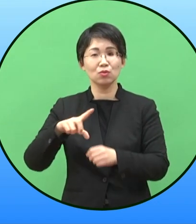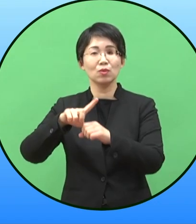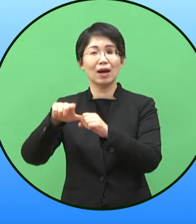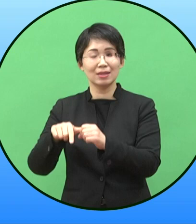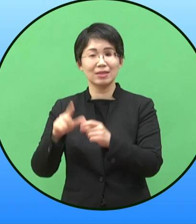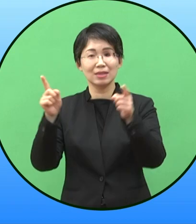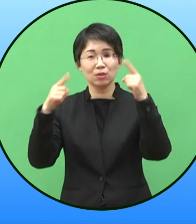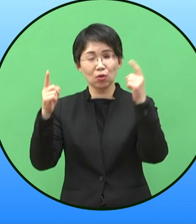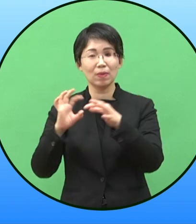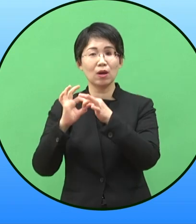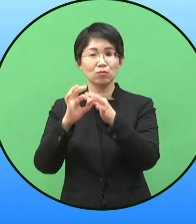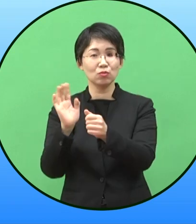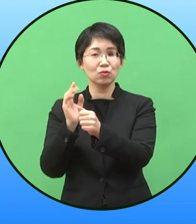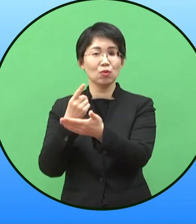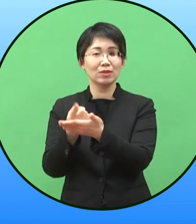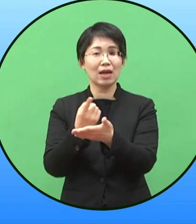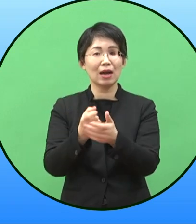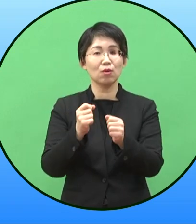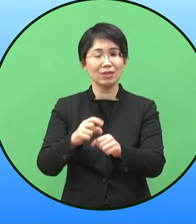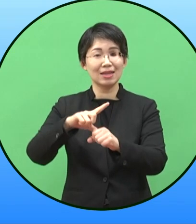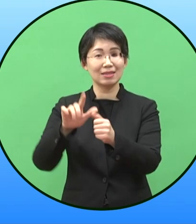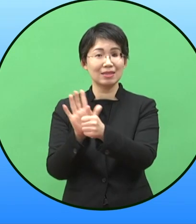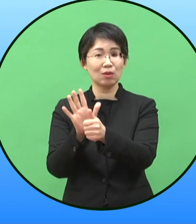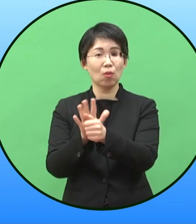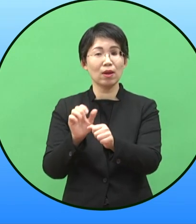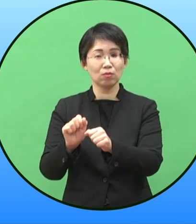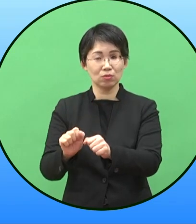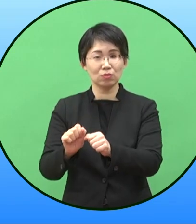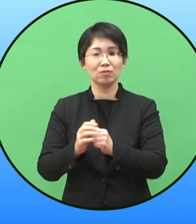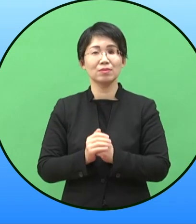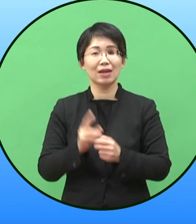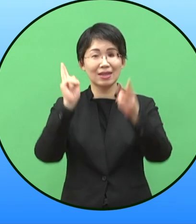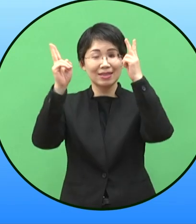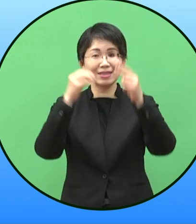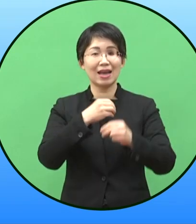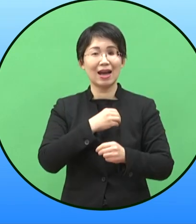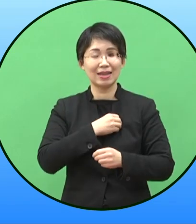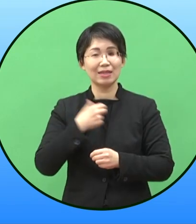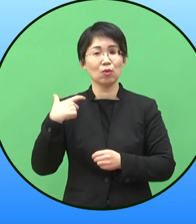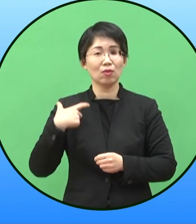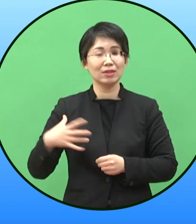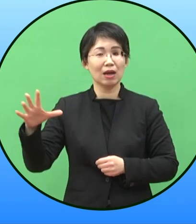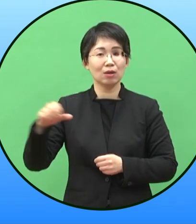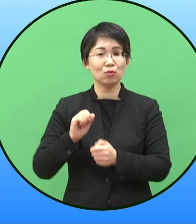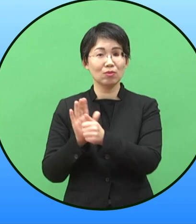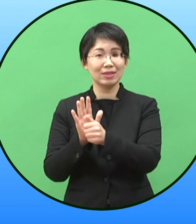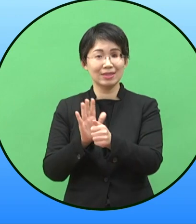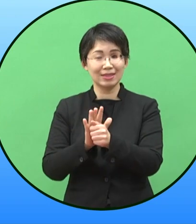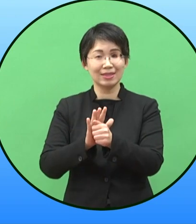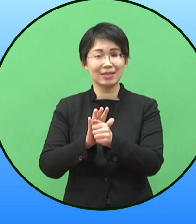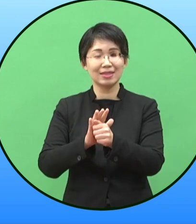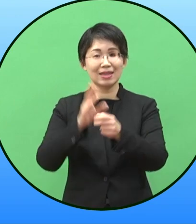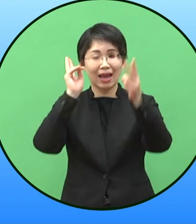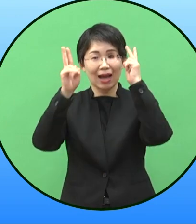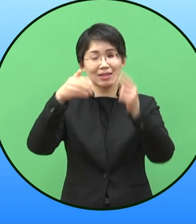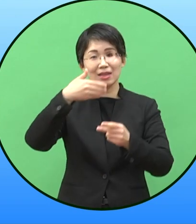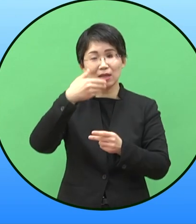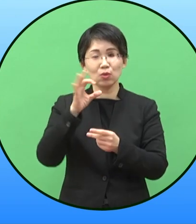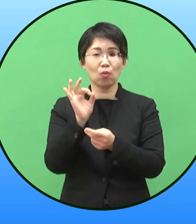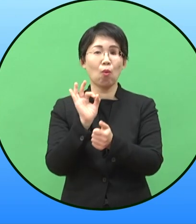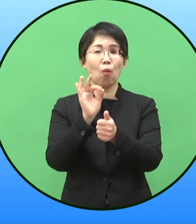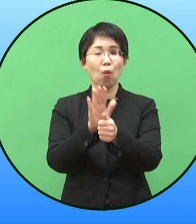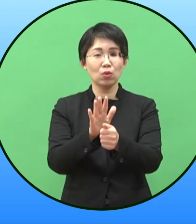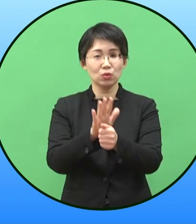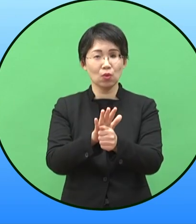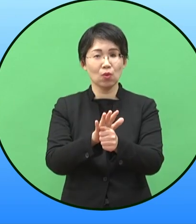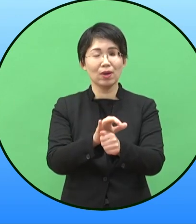続的な参加などによる地域貢献社員の資格取得支援や社食補助などの人